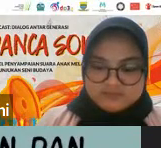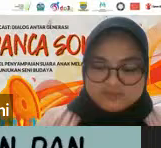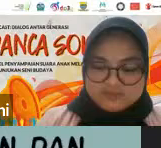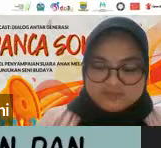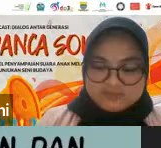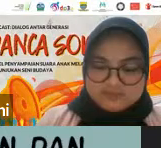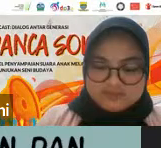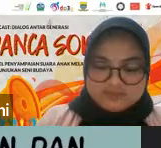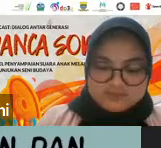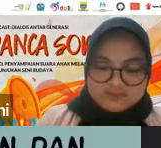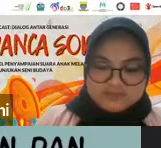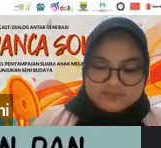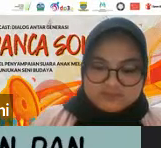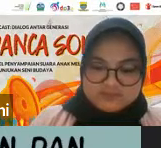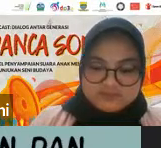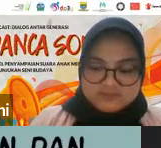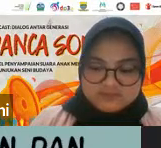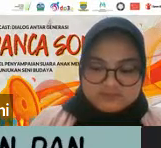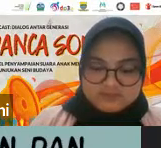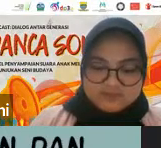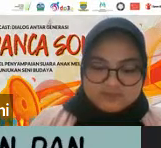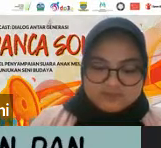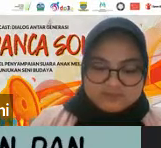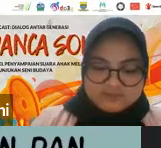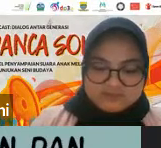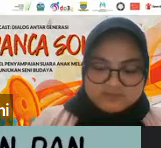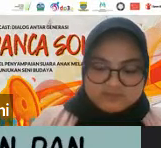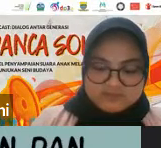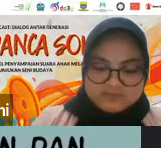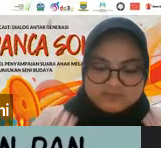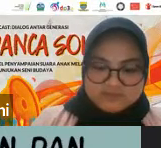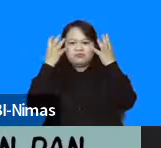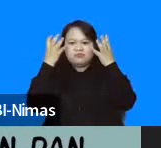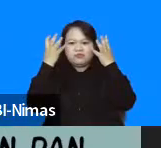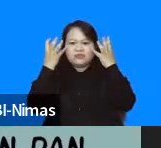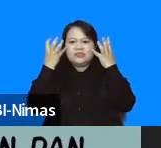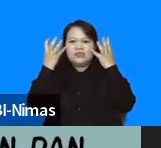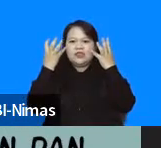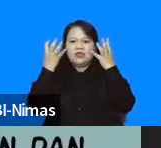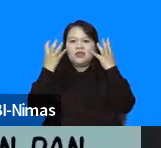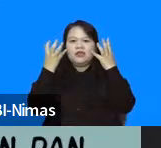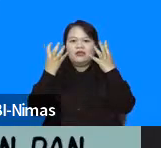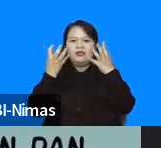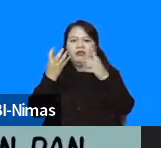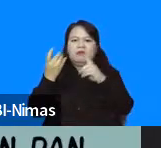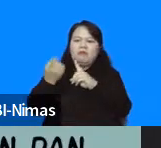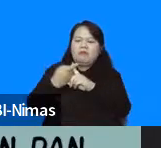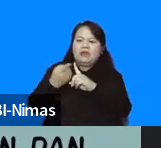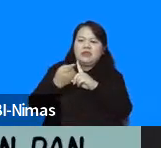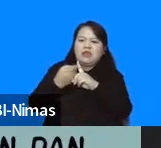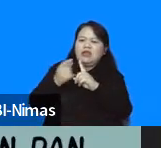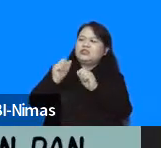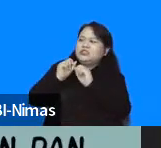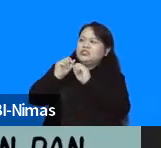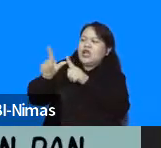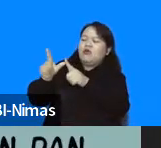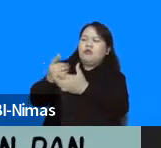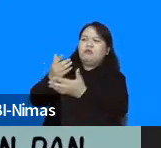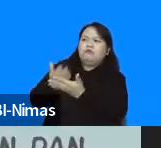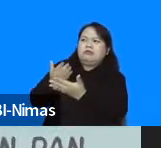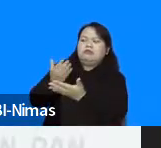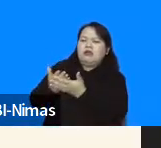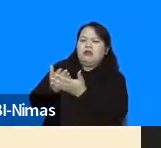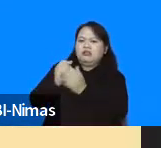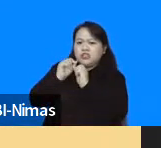bingung. Banyak tanya yang berkecamuk di kepala, meronta memaksa